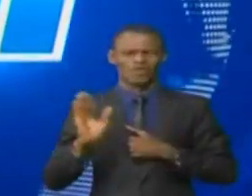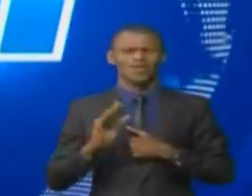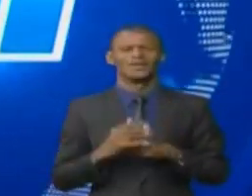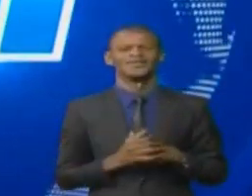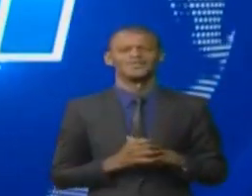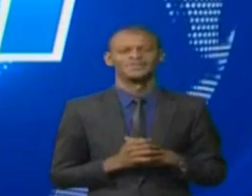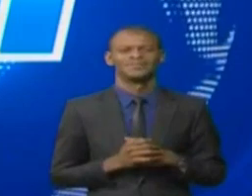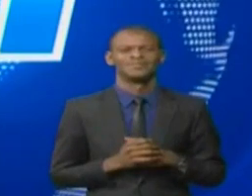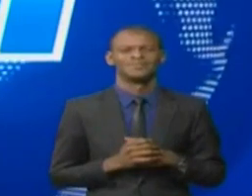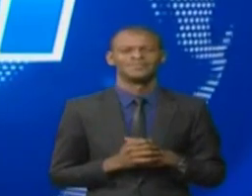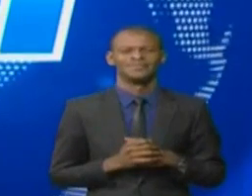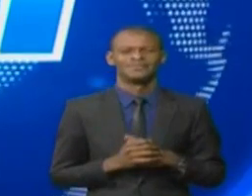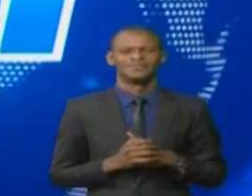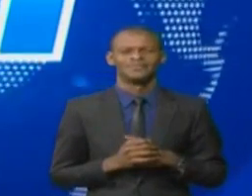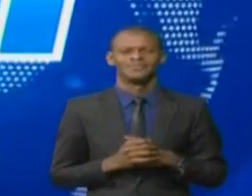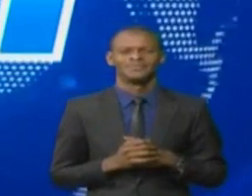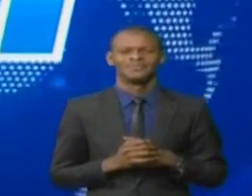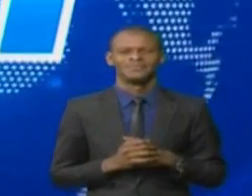revoir.